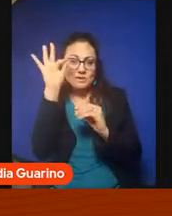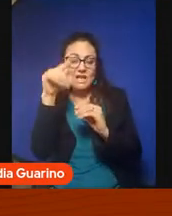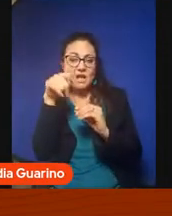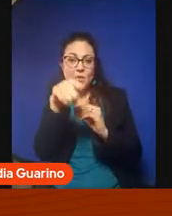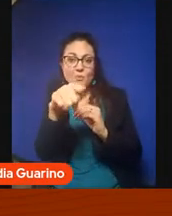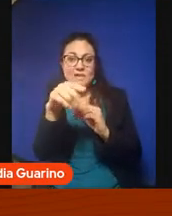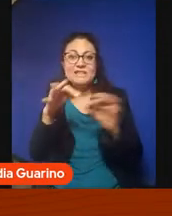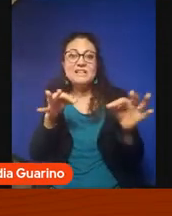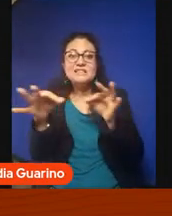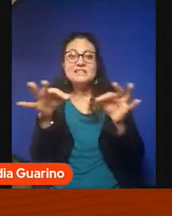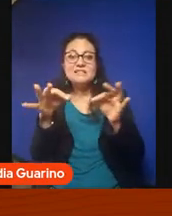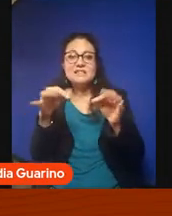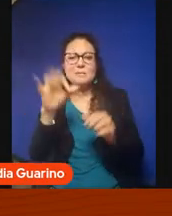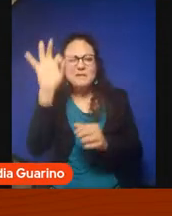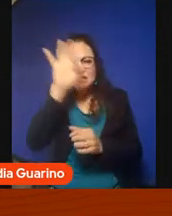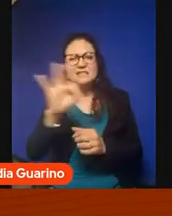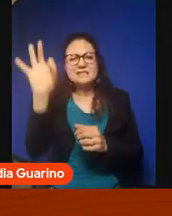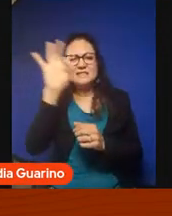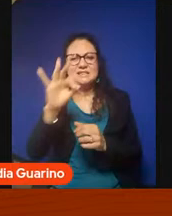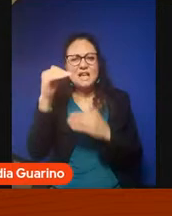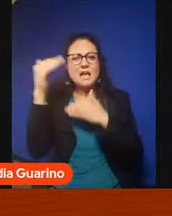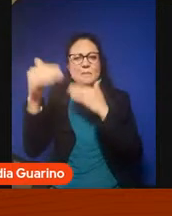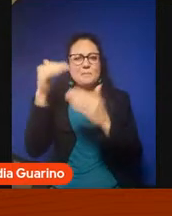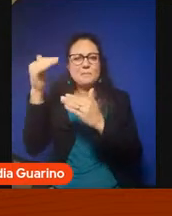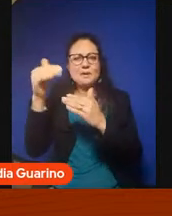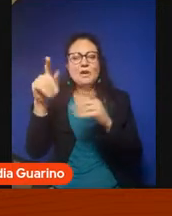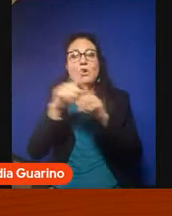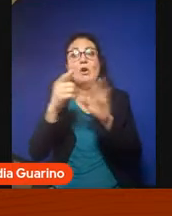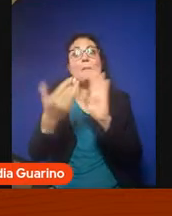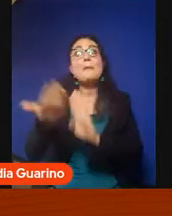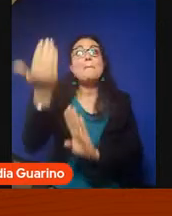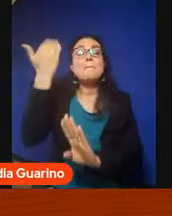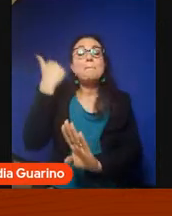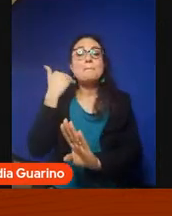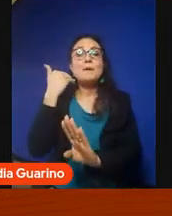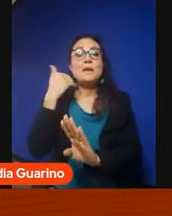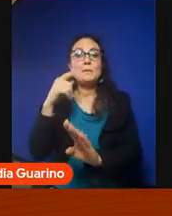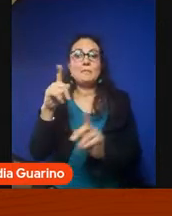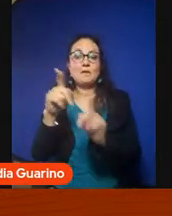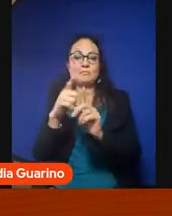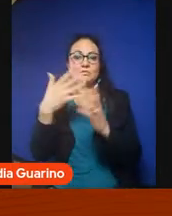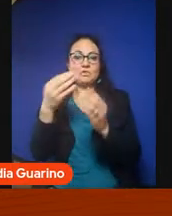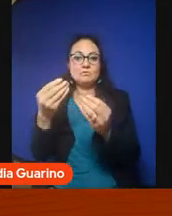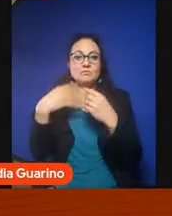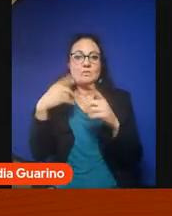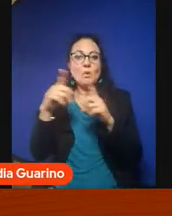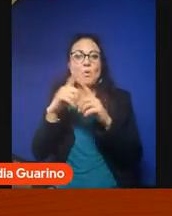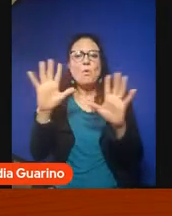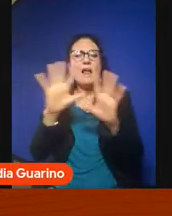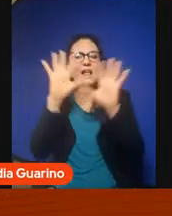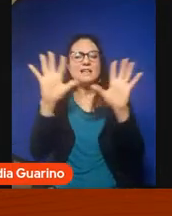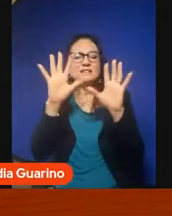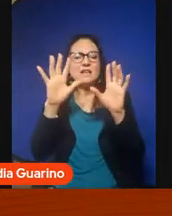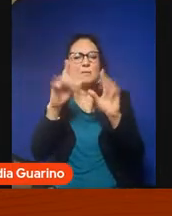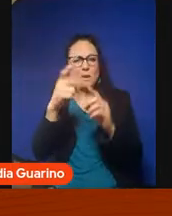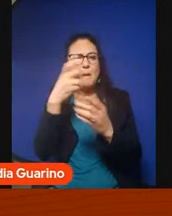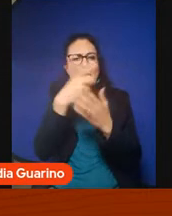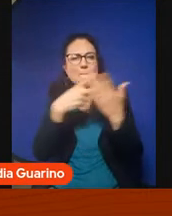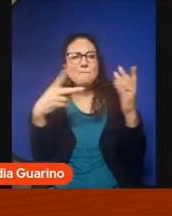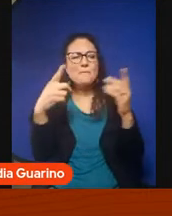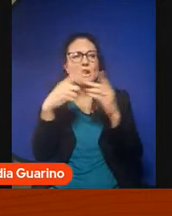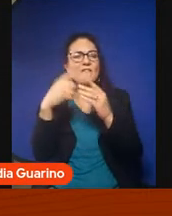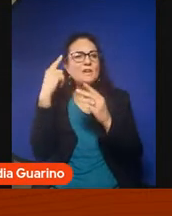Però d'altra parte non è che tutto quello che c'era prima era vulnerabilità. Dunque, fare un'equazione diretta